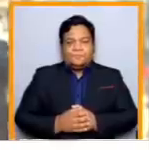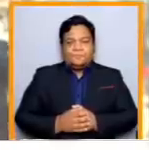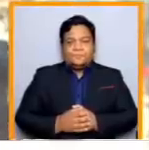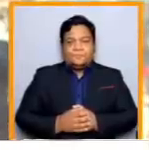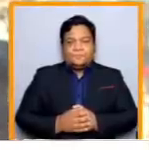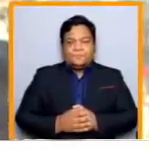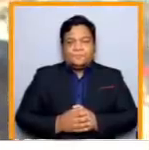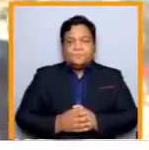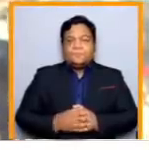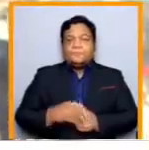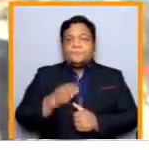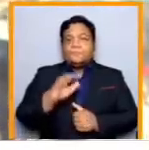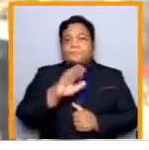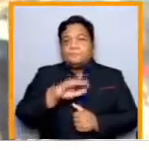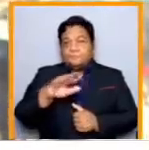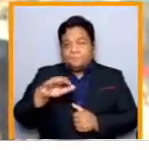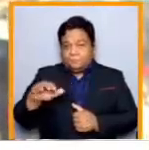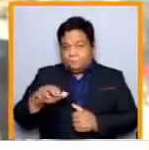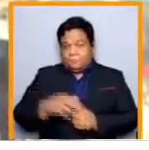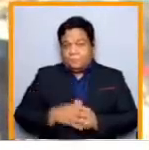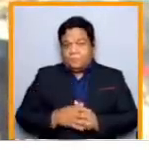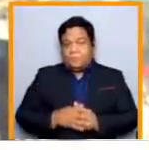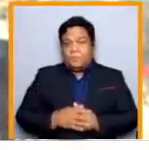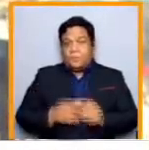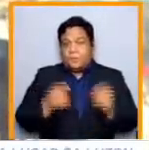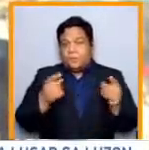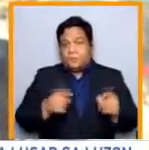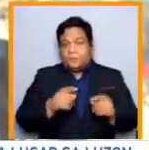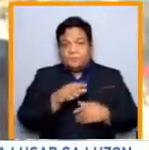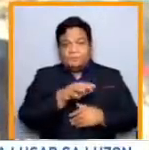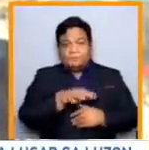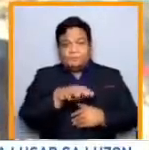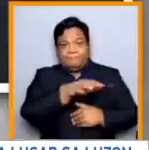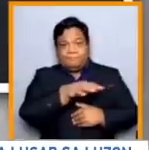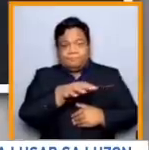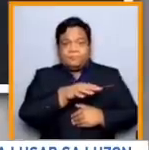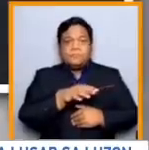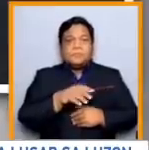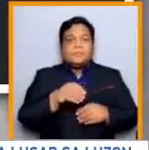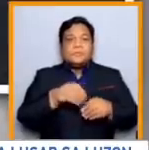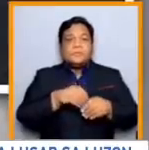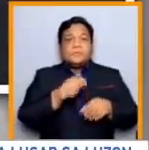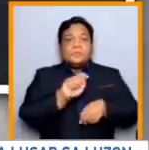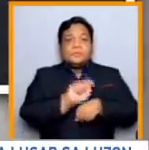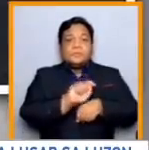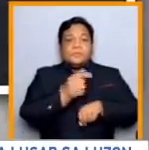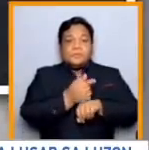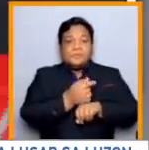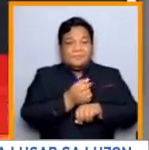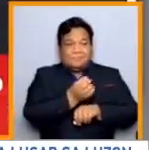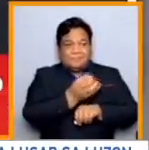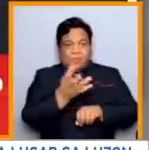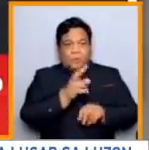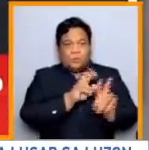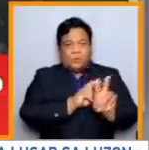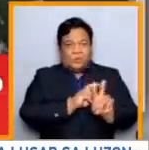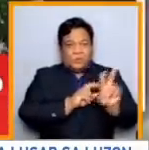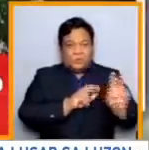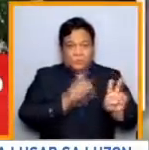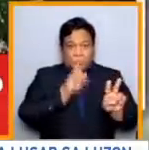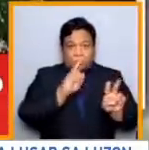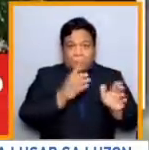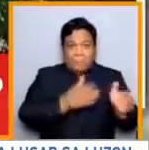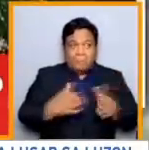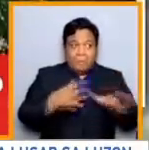na iligtas sa 12 minor de edad na biktima umano ng human trafficking sa Taguig. Arestado sa entrambe operation ang 2 suspect sa isang bahay sa